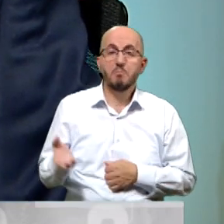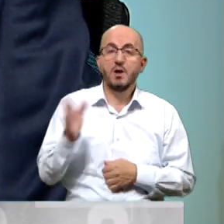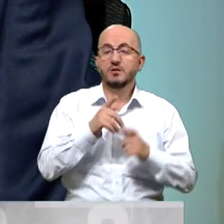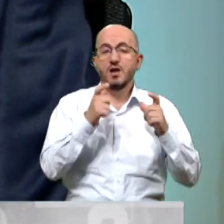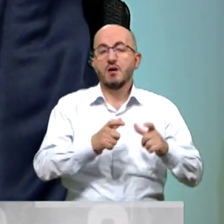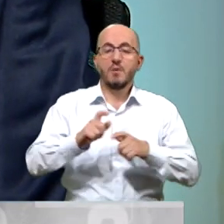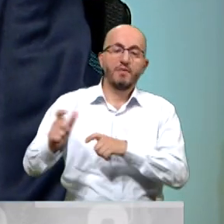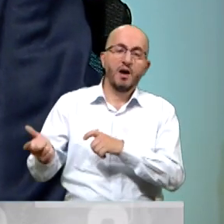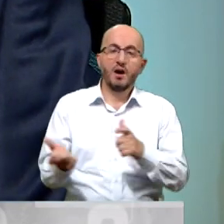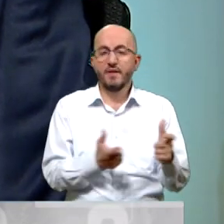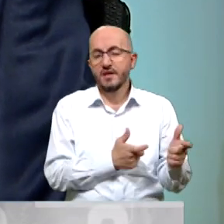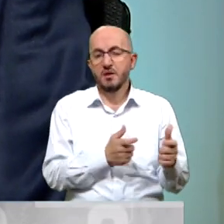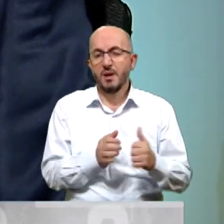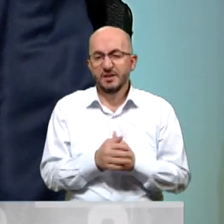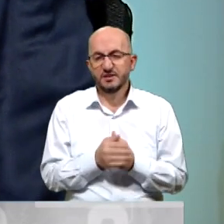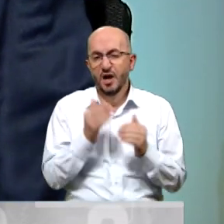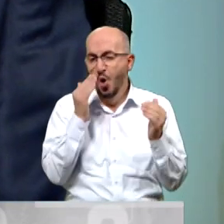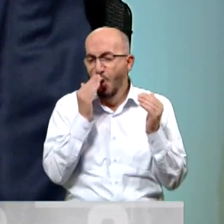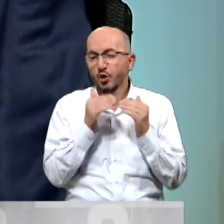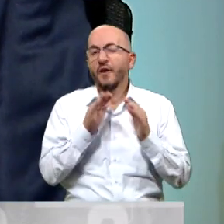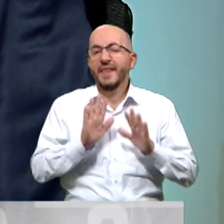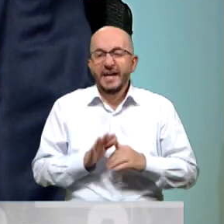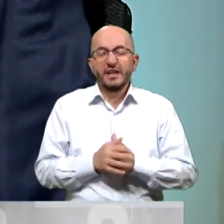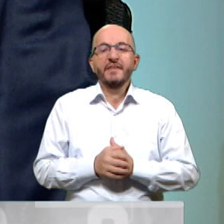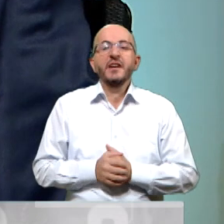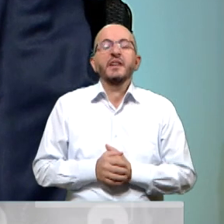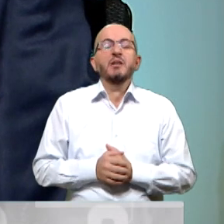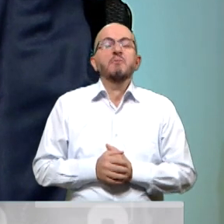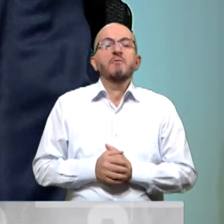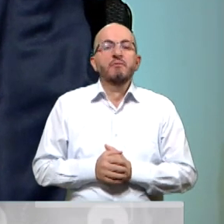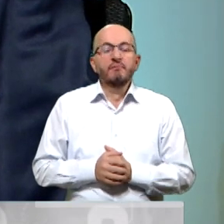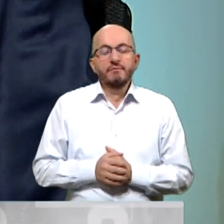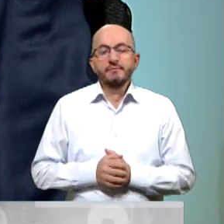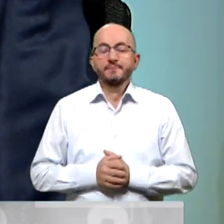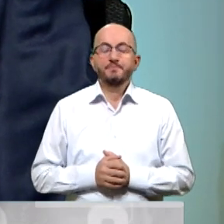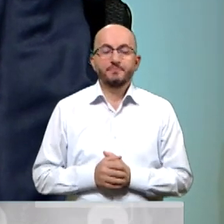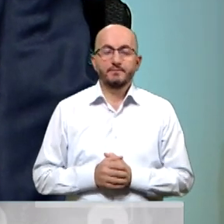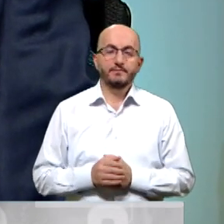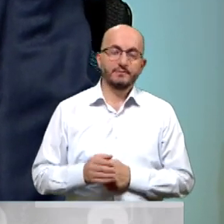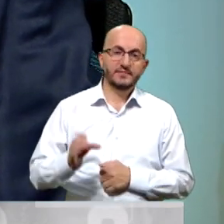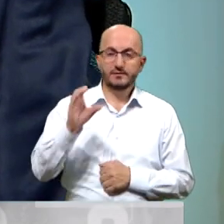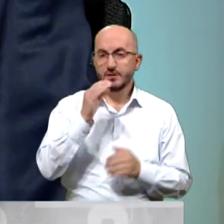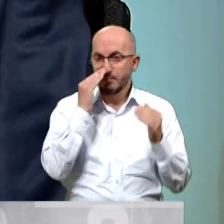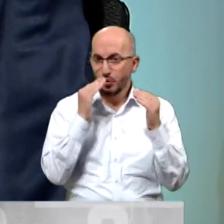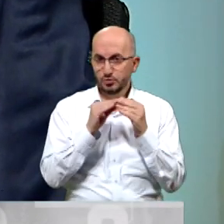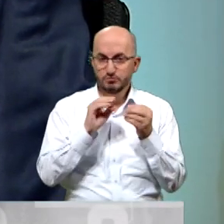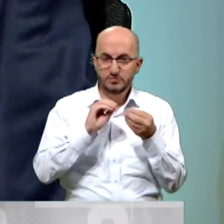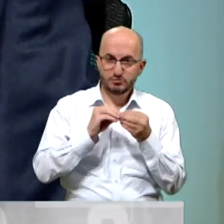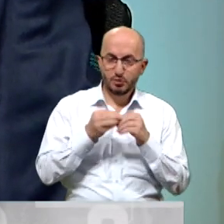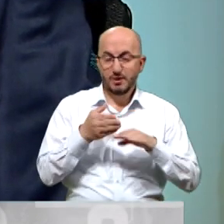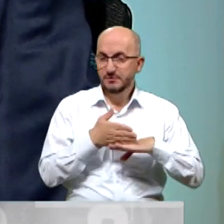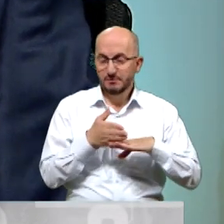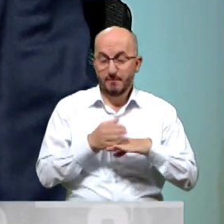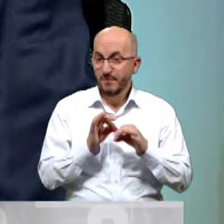yere kabrinin nakledilmesi uygun değildir. Yani bu meşru mazeret ne olabilir? Diyelim